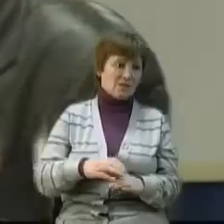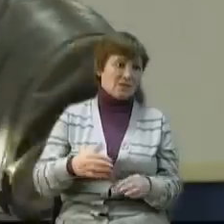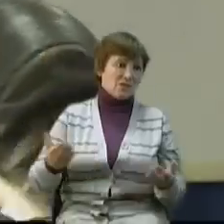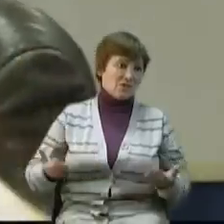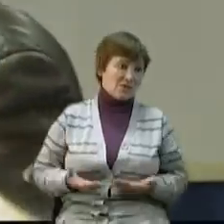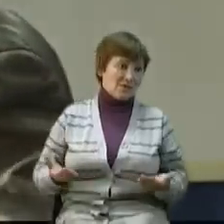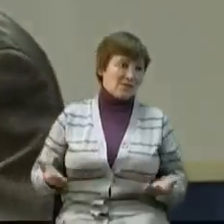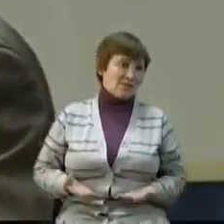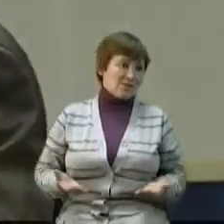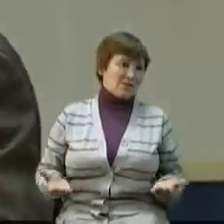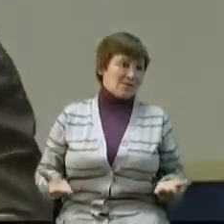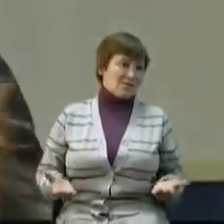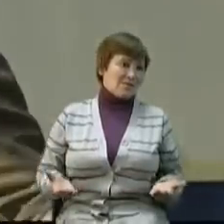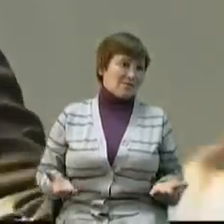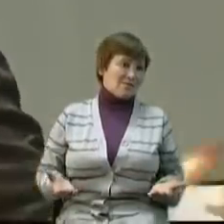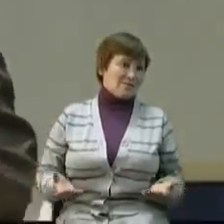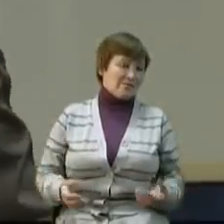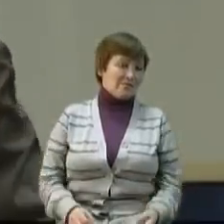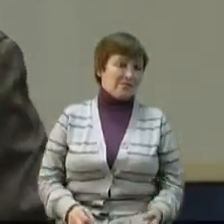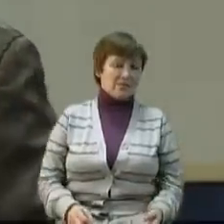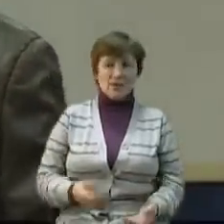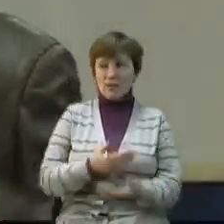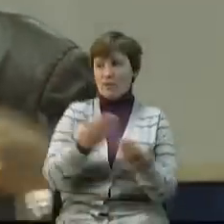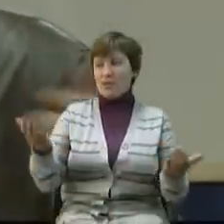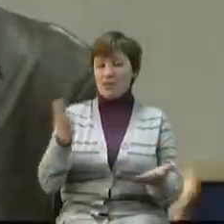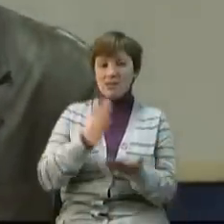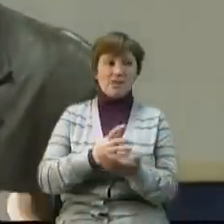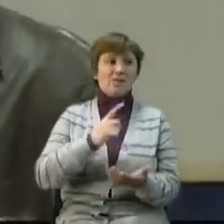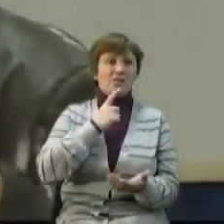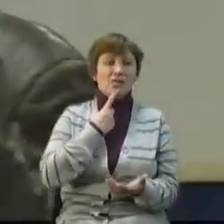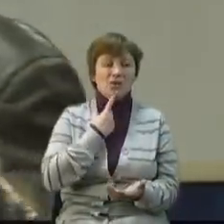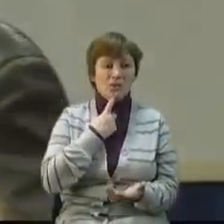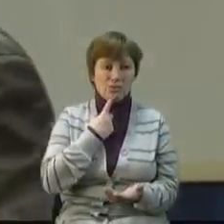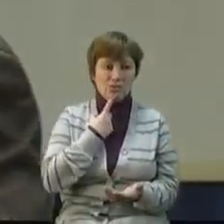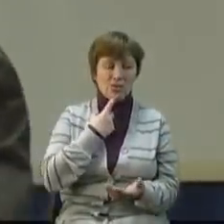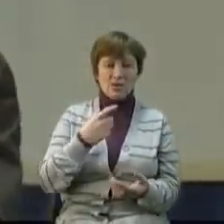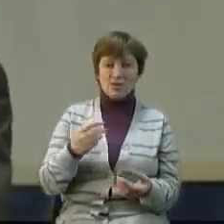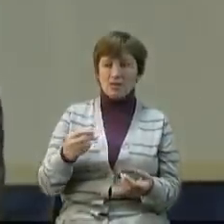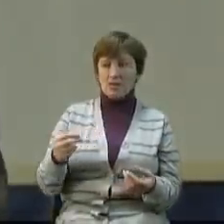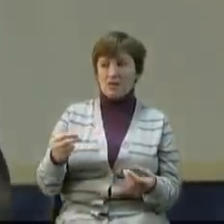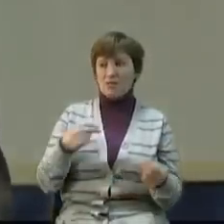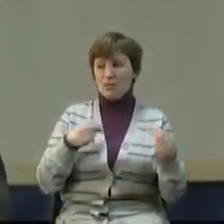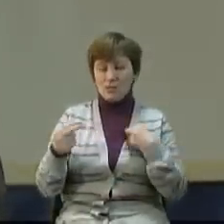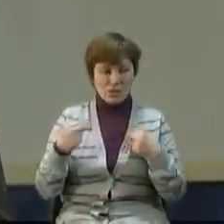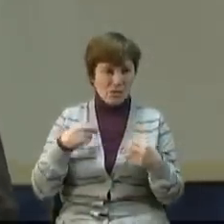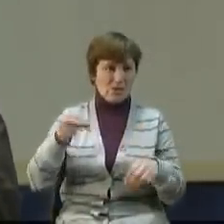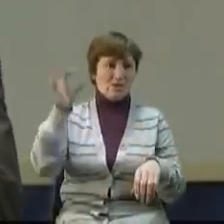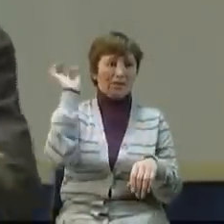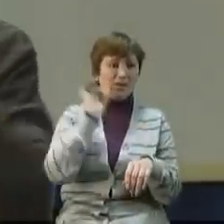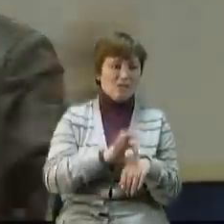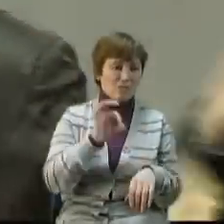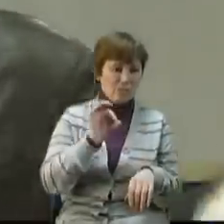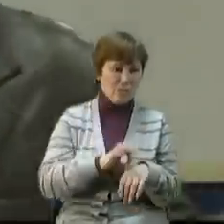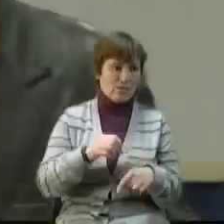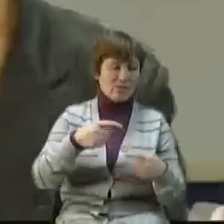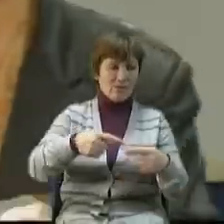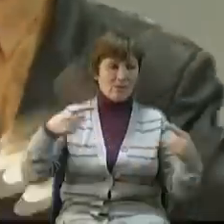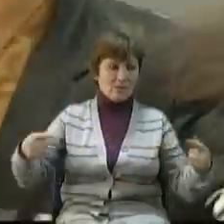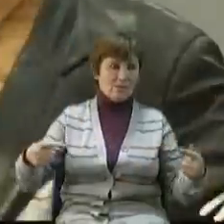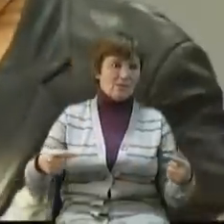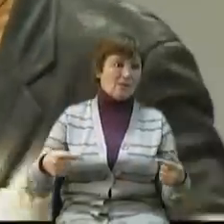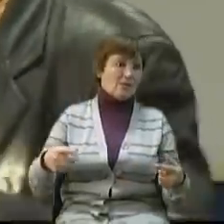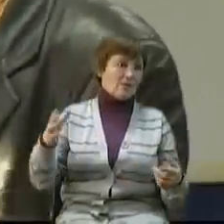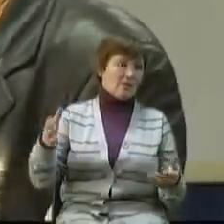мы имеем трудности, мы живем десятки лет здесь, имеем скорби и боли, и различные страдания. Он этого всего